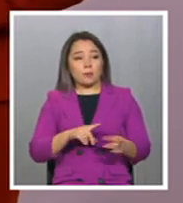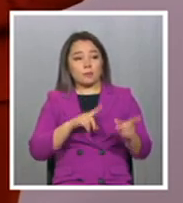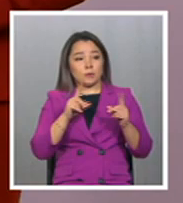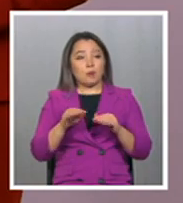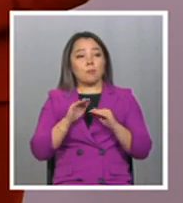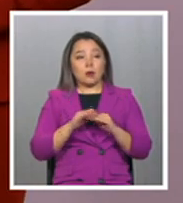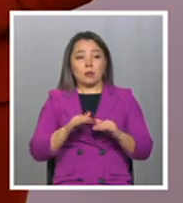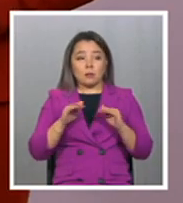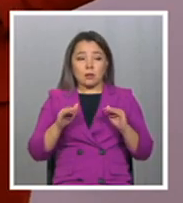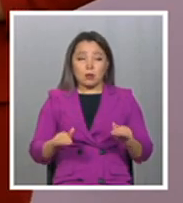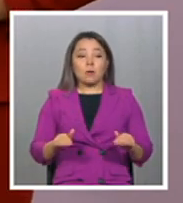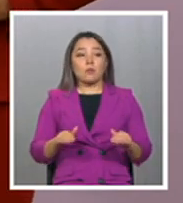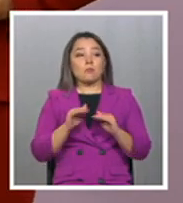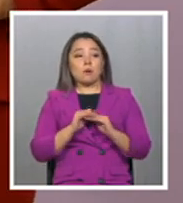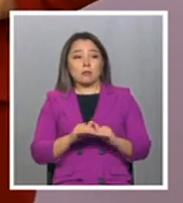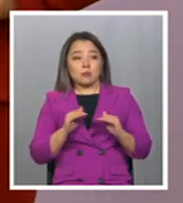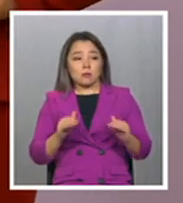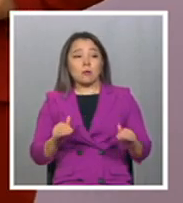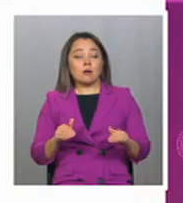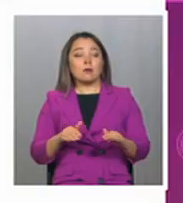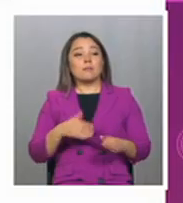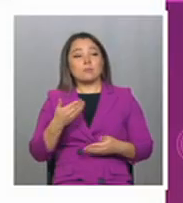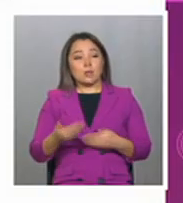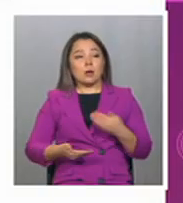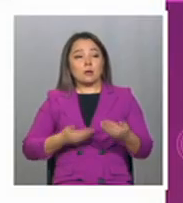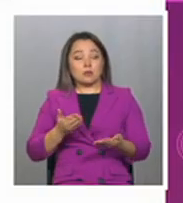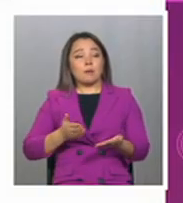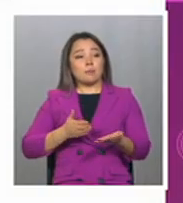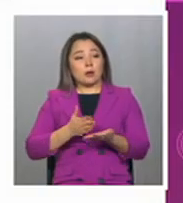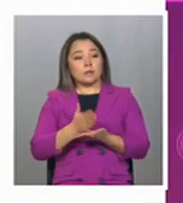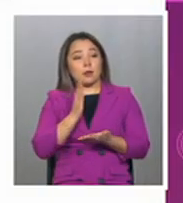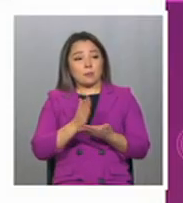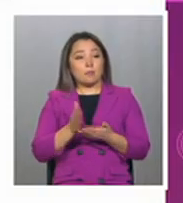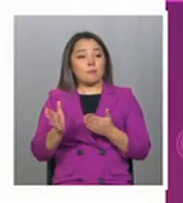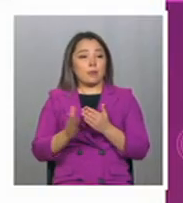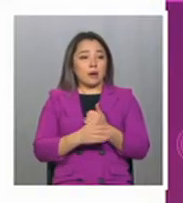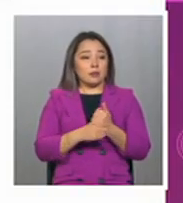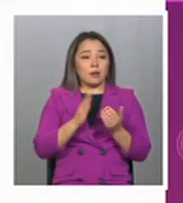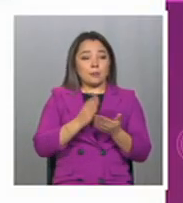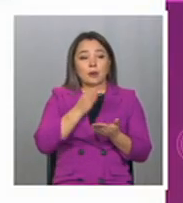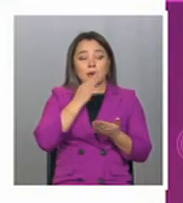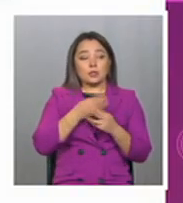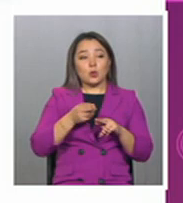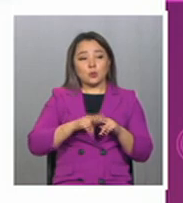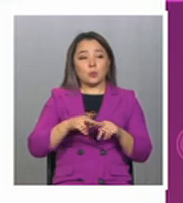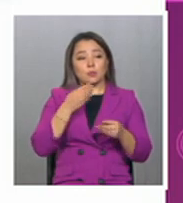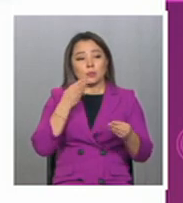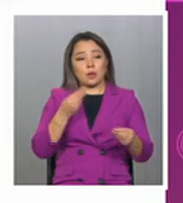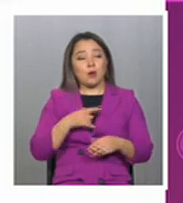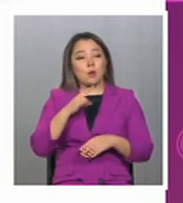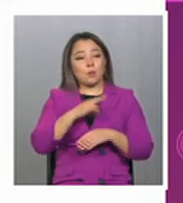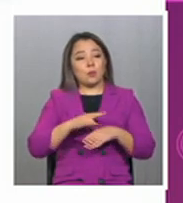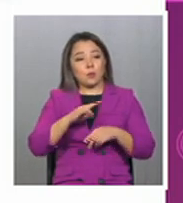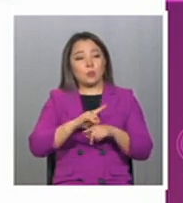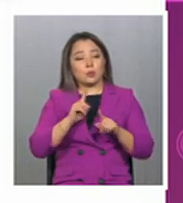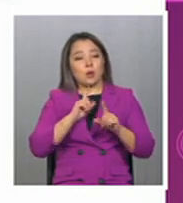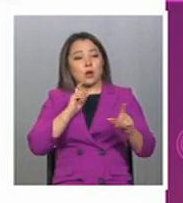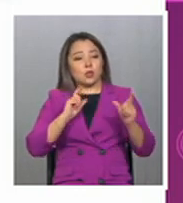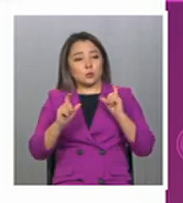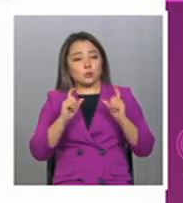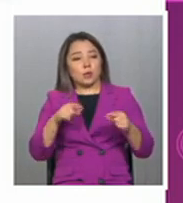ау, балалар, қатар басып барабар. Балығы тайдай тулаған, бақасы қойдай